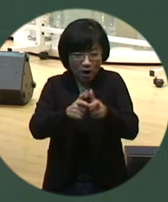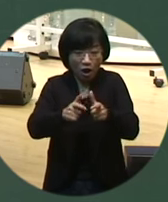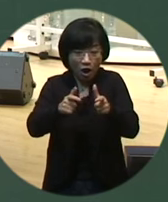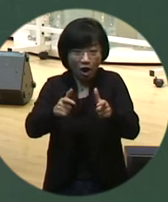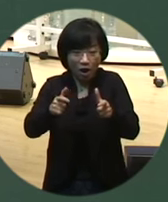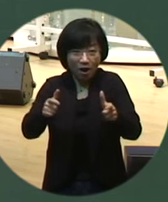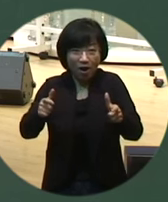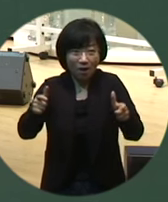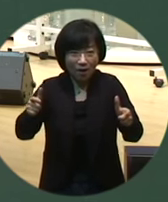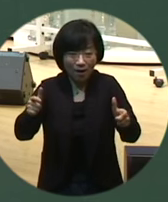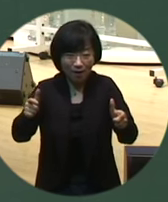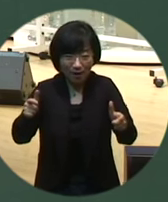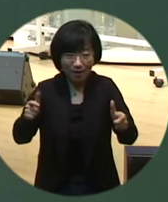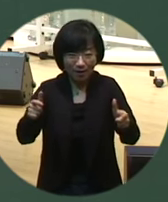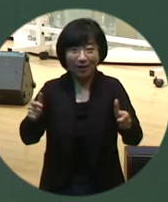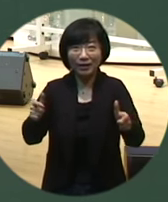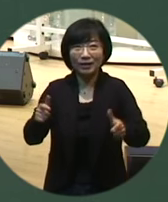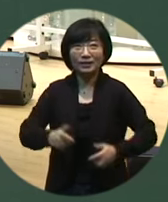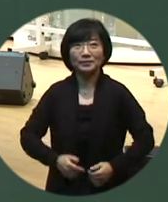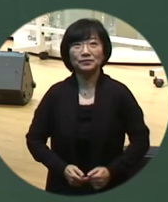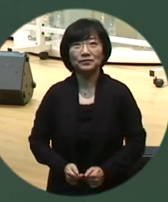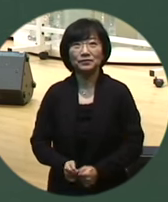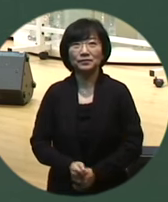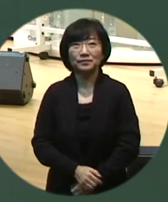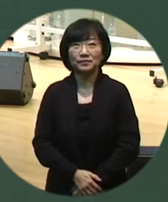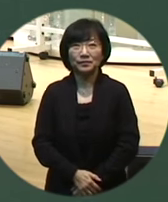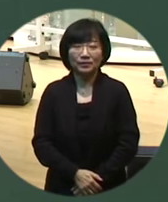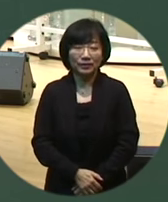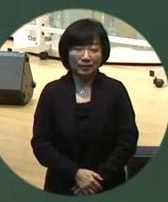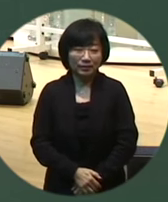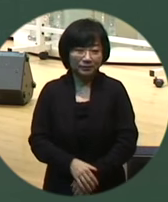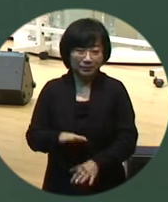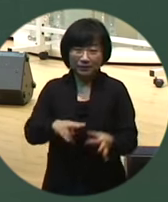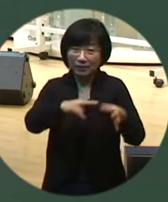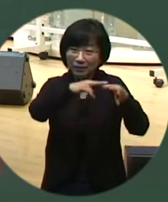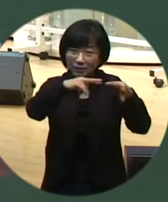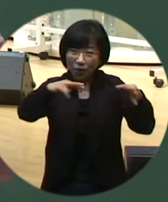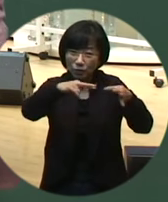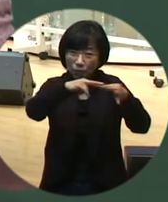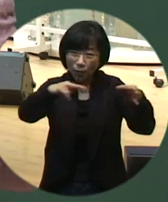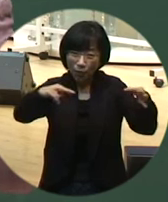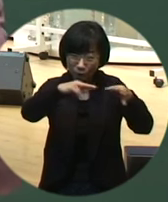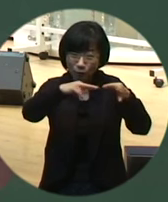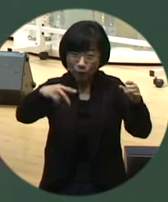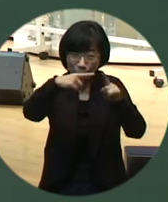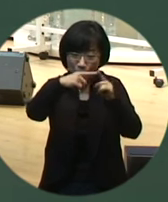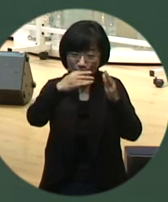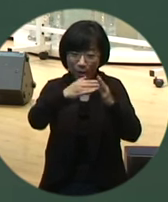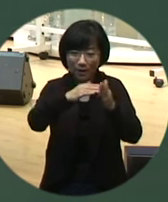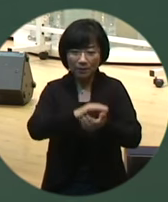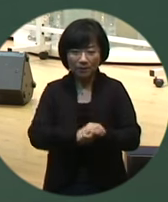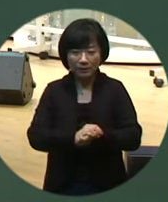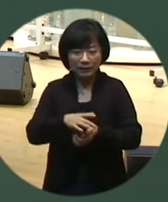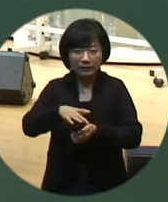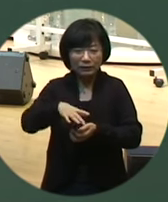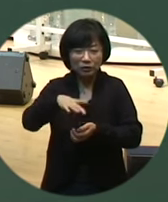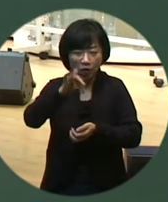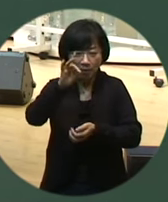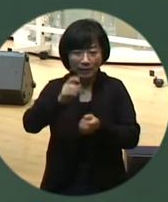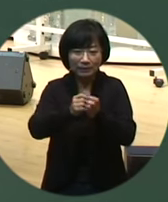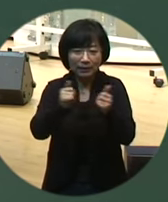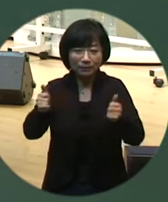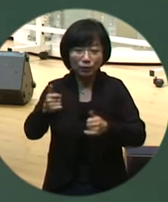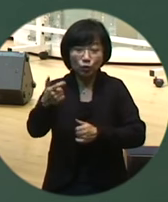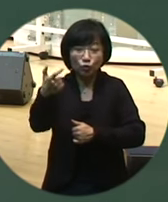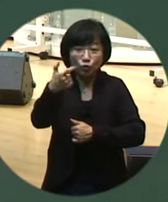모았는데 악 영향을 600만 명에 영향을 끼치고 있어. But now we see that Yeouido Church it has about 600,000 members, but because